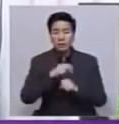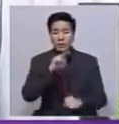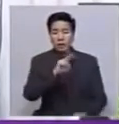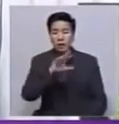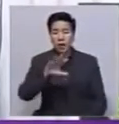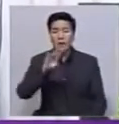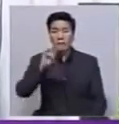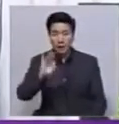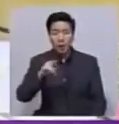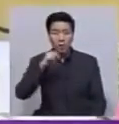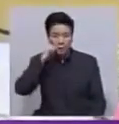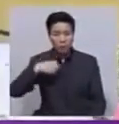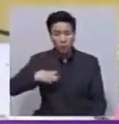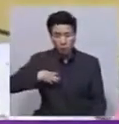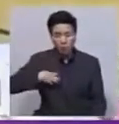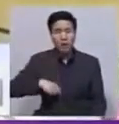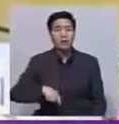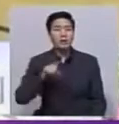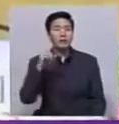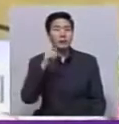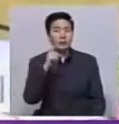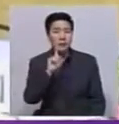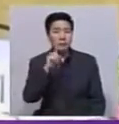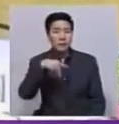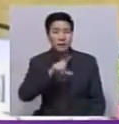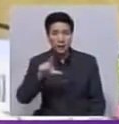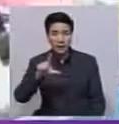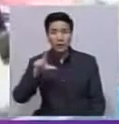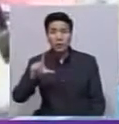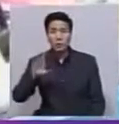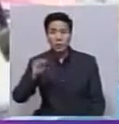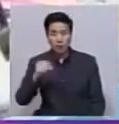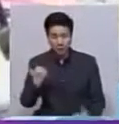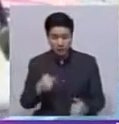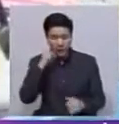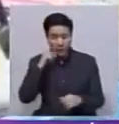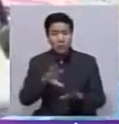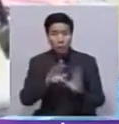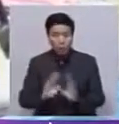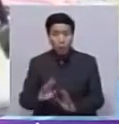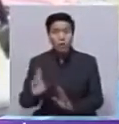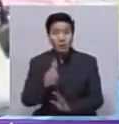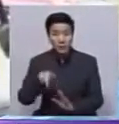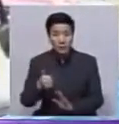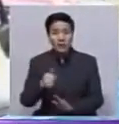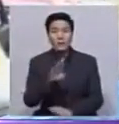จะมีความต้องการใช้น้ำ 1,000 ล้านลูกบาทเมตรขณะที่ปัจจุบันสามารถจัดหาน้ำเพื่อใช้ในพื้นที่